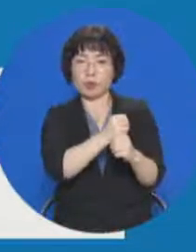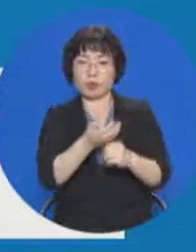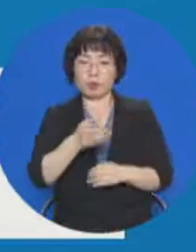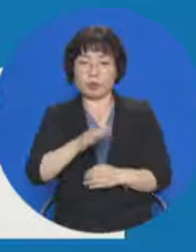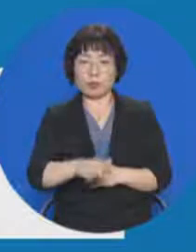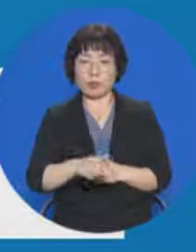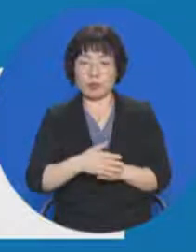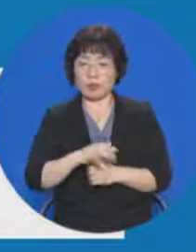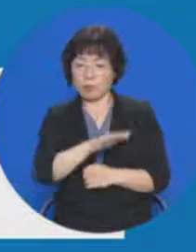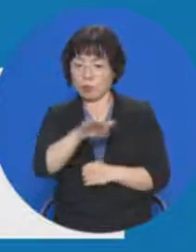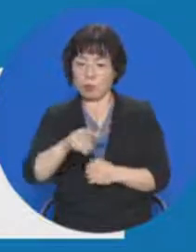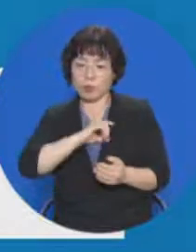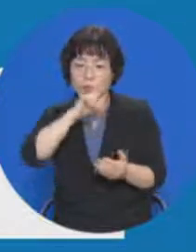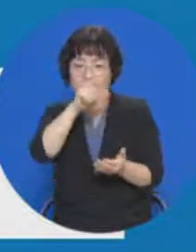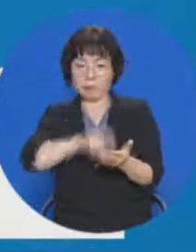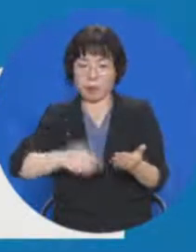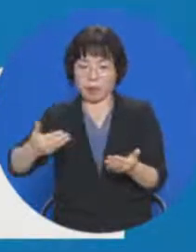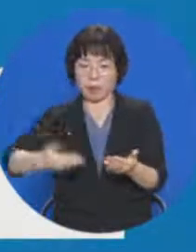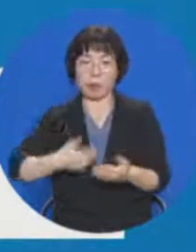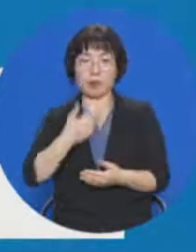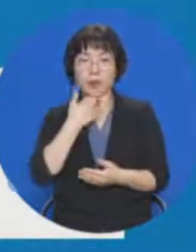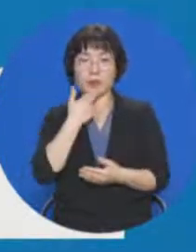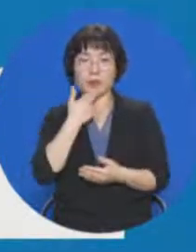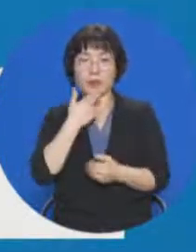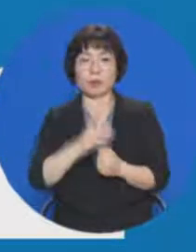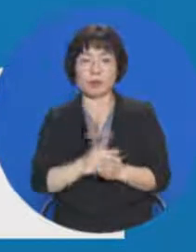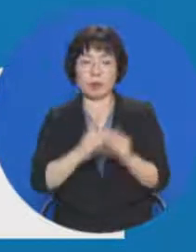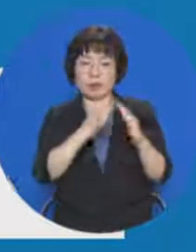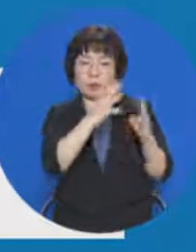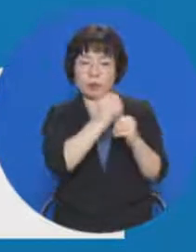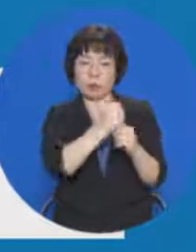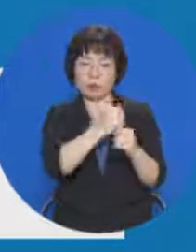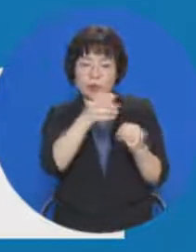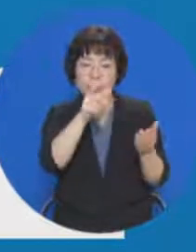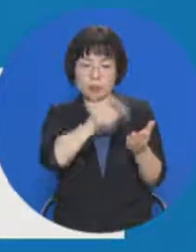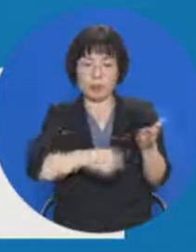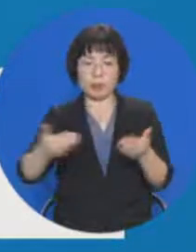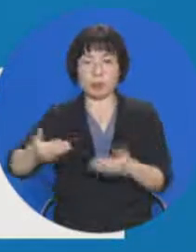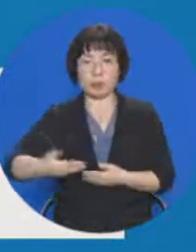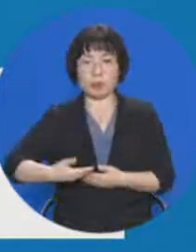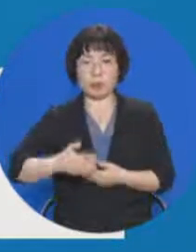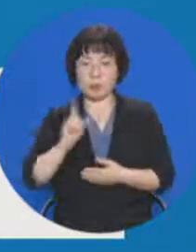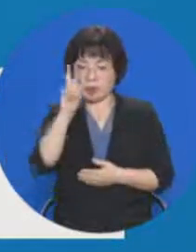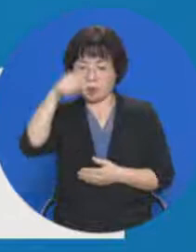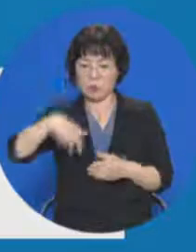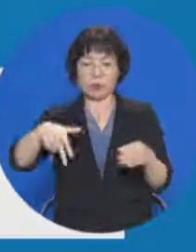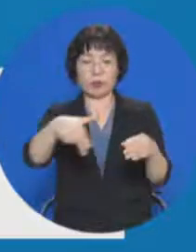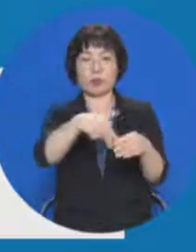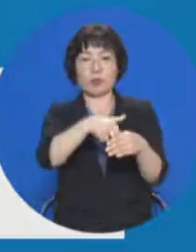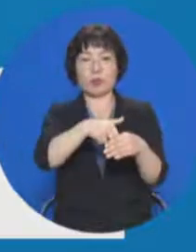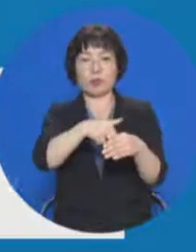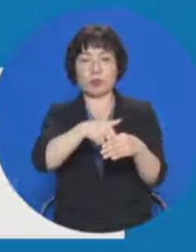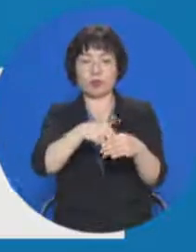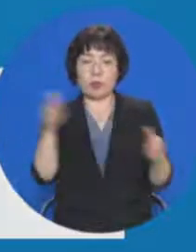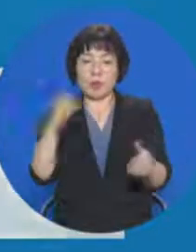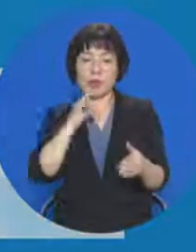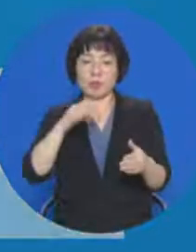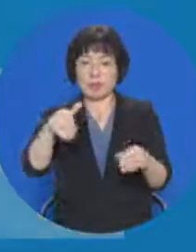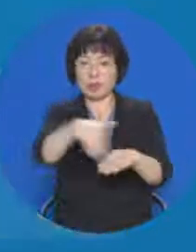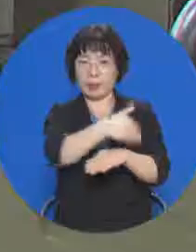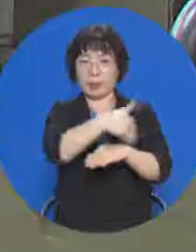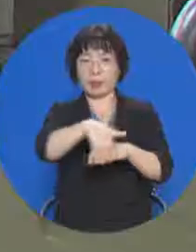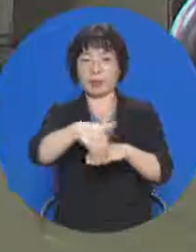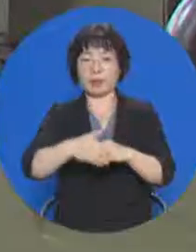주소지였기 때문에 우리 명단에 빠져 있었습니다. 이건 주소지 주로 오기 때문에 신천지 교회는 아마 이 학생만 다니는 것